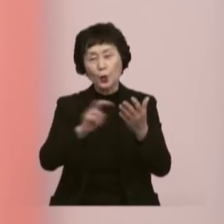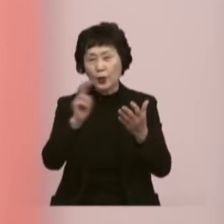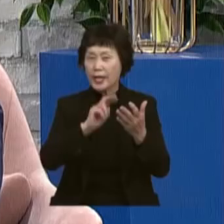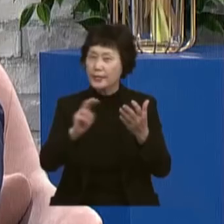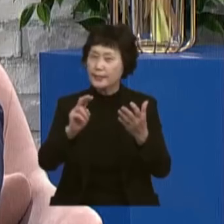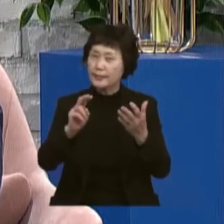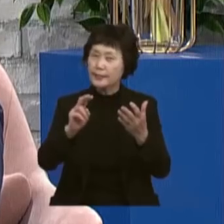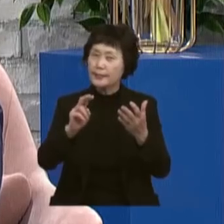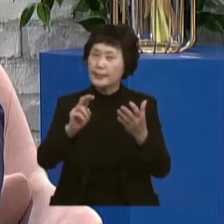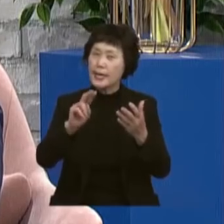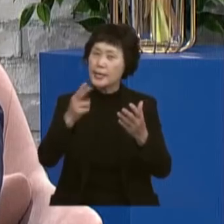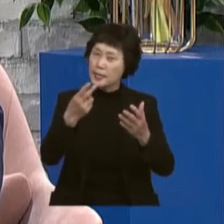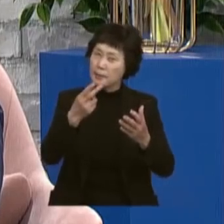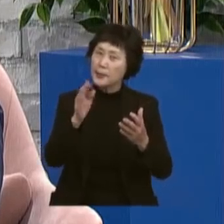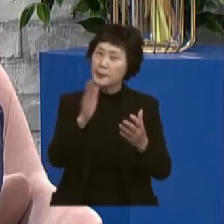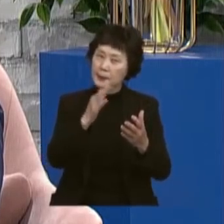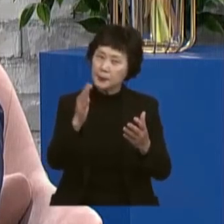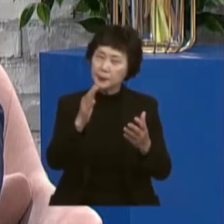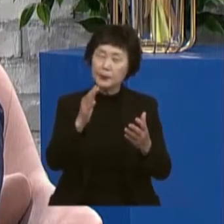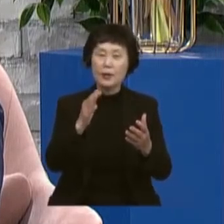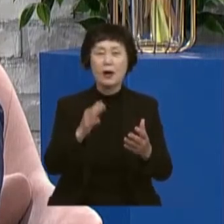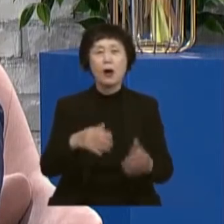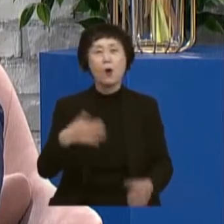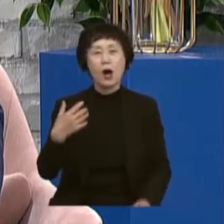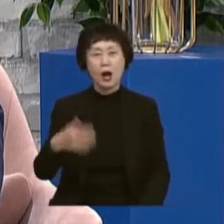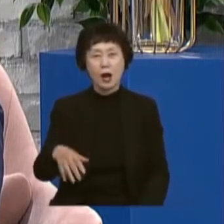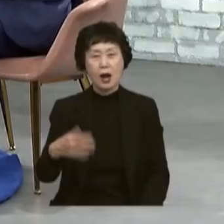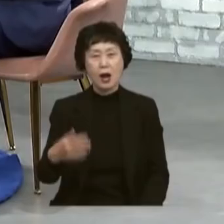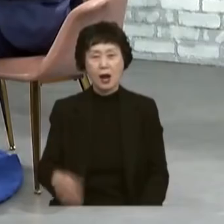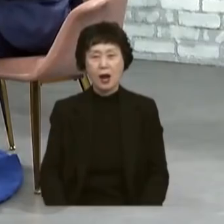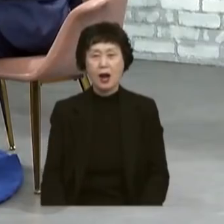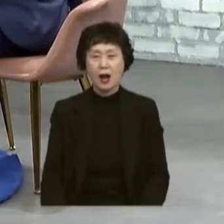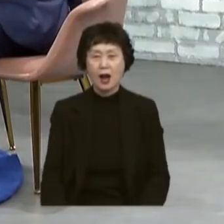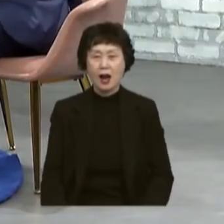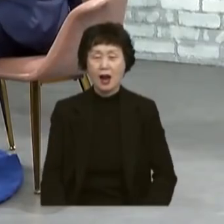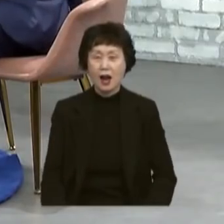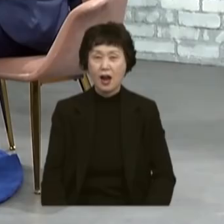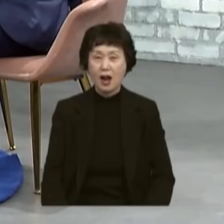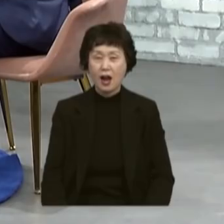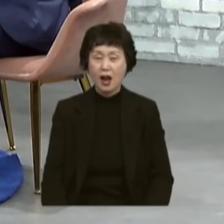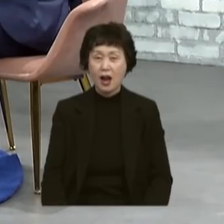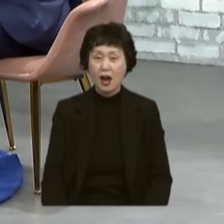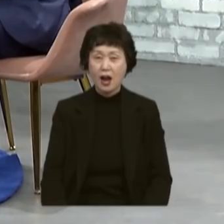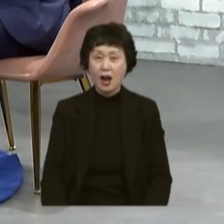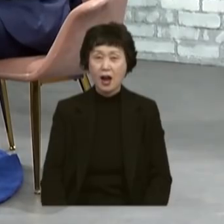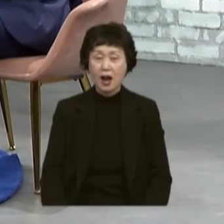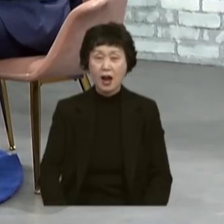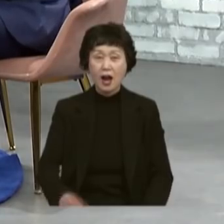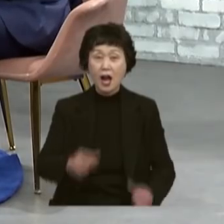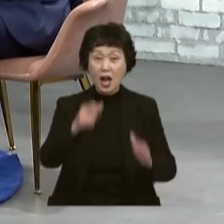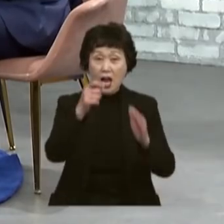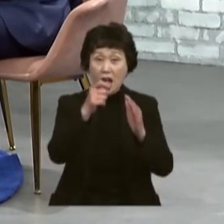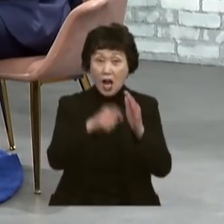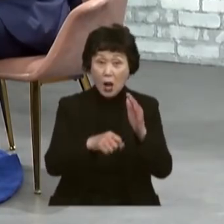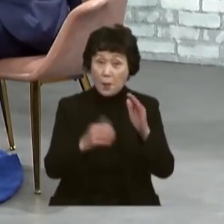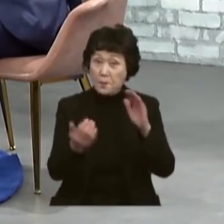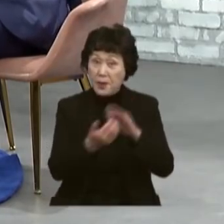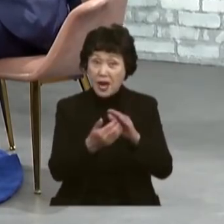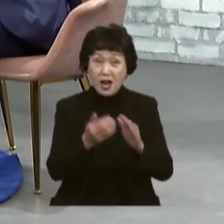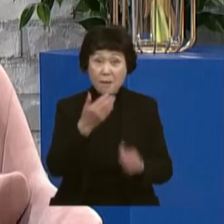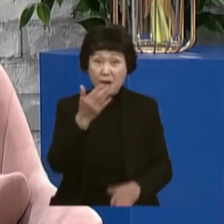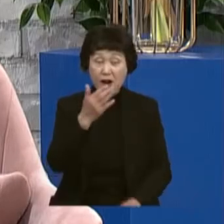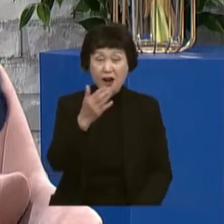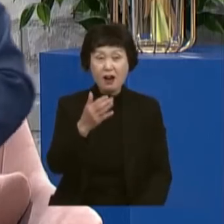같아요. 그렇구나. 네. 정말 많네요. 기록 세운 게 몇 가지 있어요. 네네. 하나씩 좀 짚어주세요.